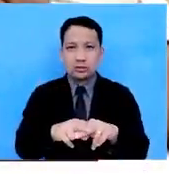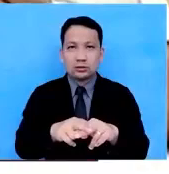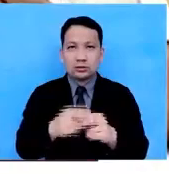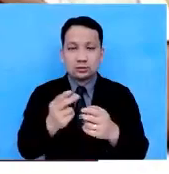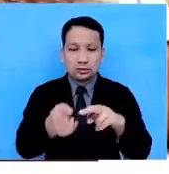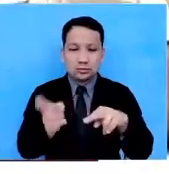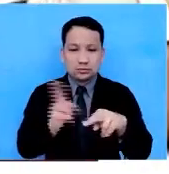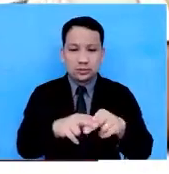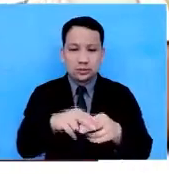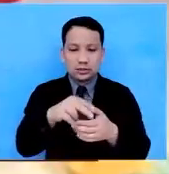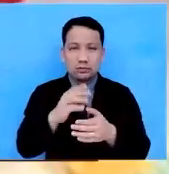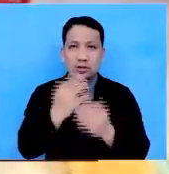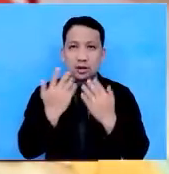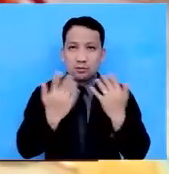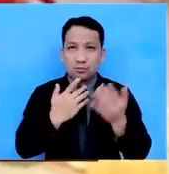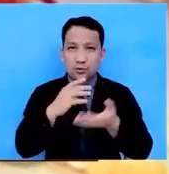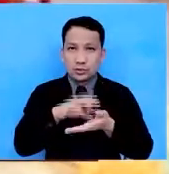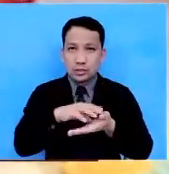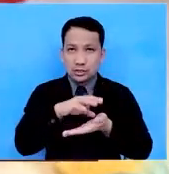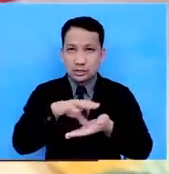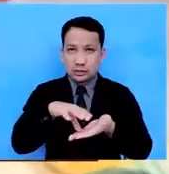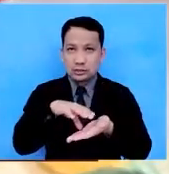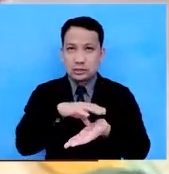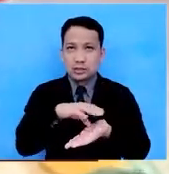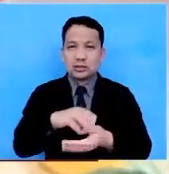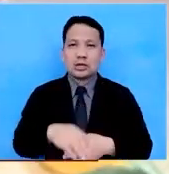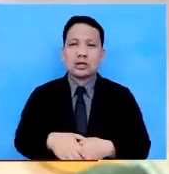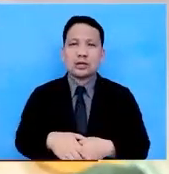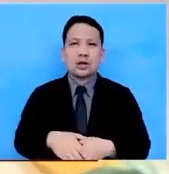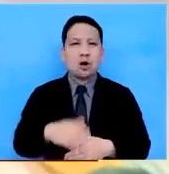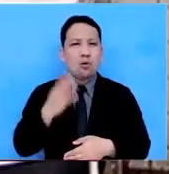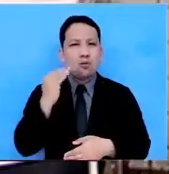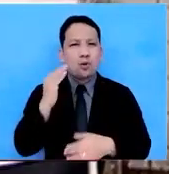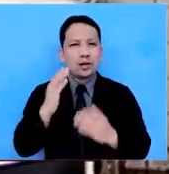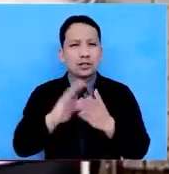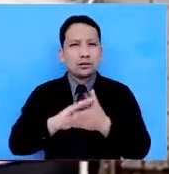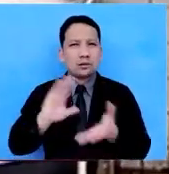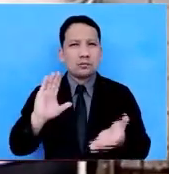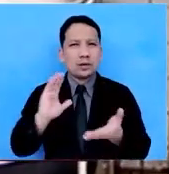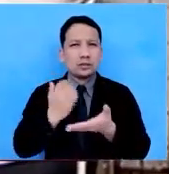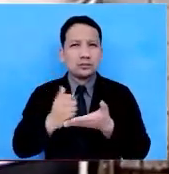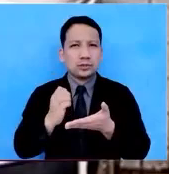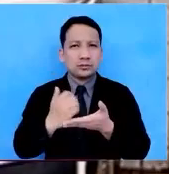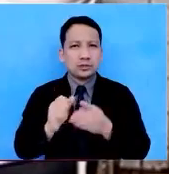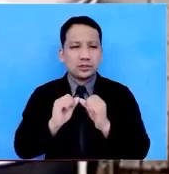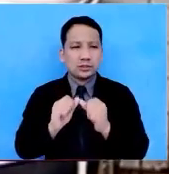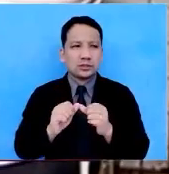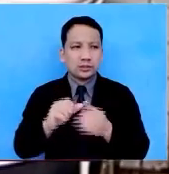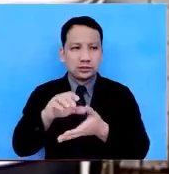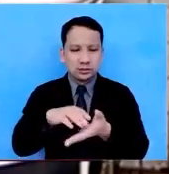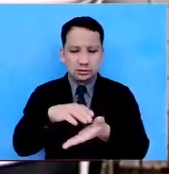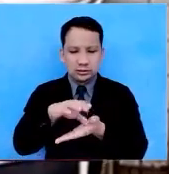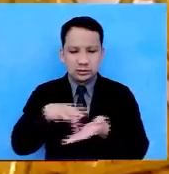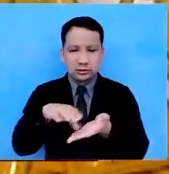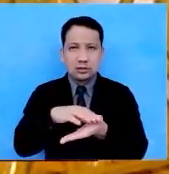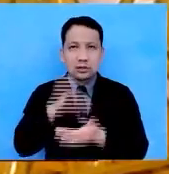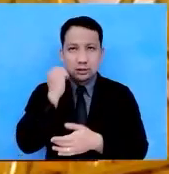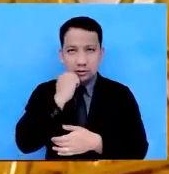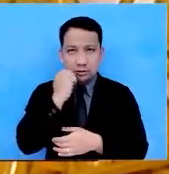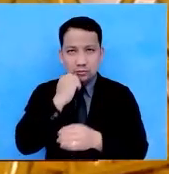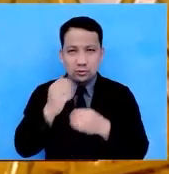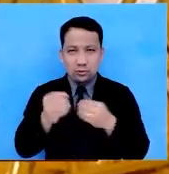ng birthday cake. Lumobo na raw kasi ang gastos ng Hizon's Cakes and Pastries sa arawang operasyon.